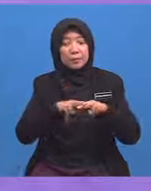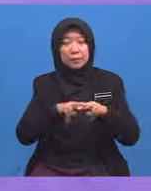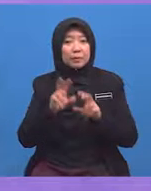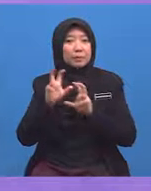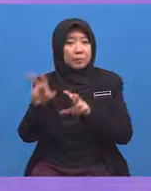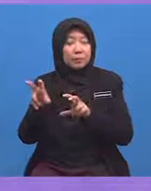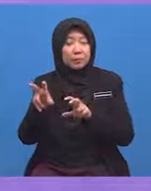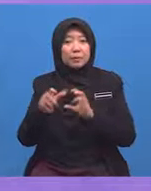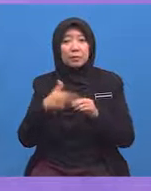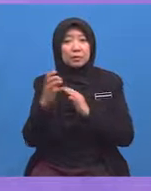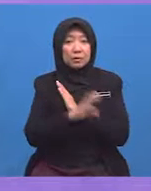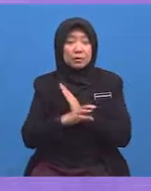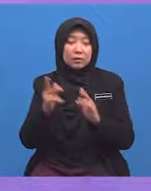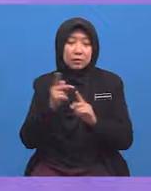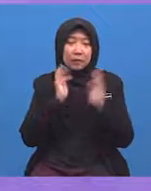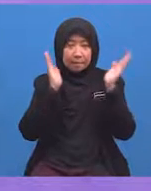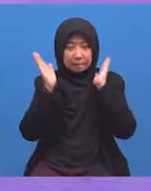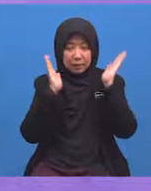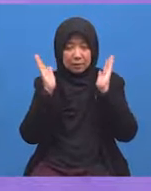ke Malaysia.